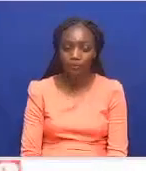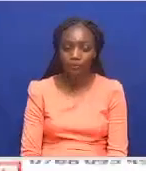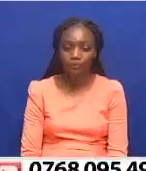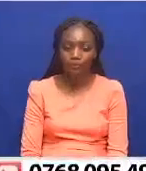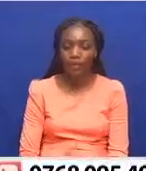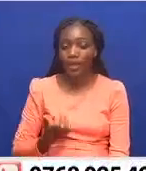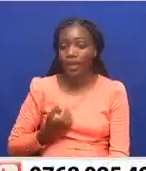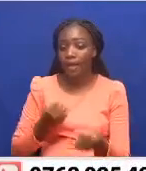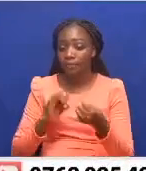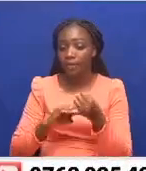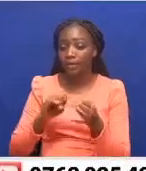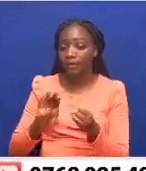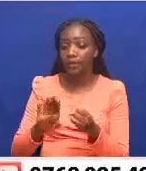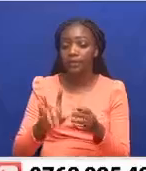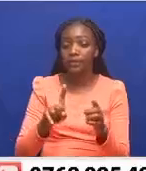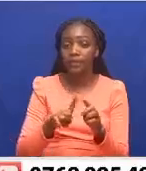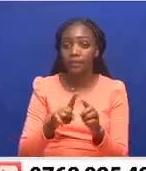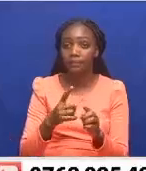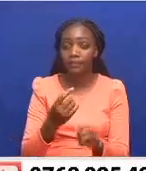na mtoto